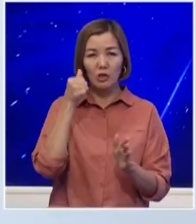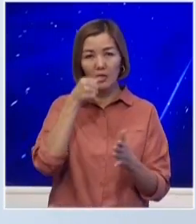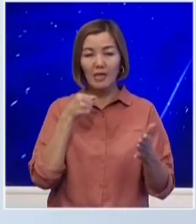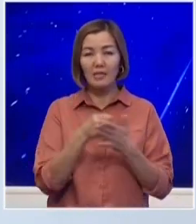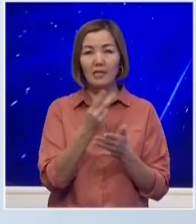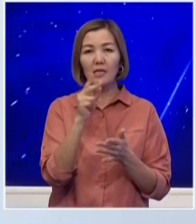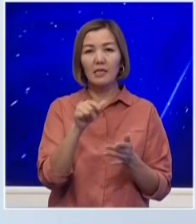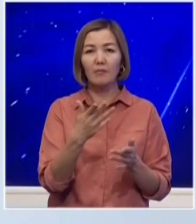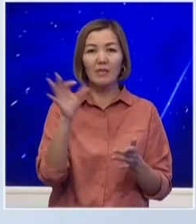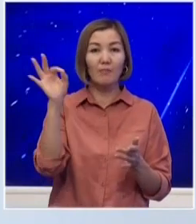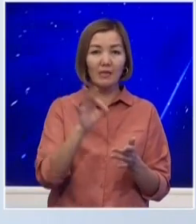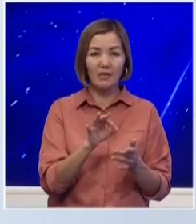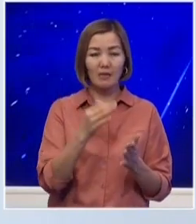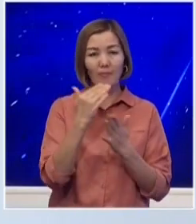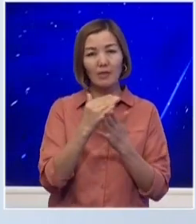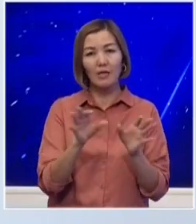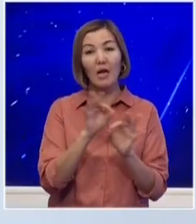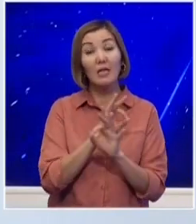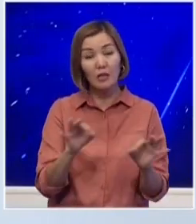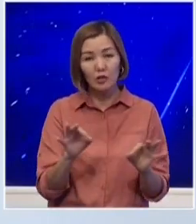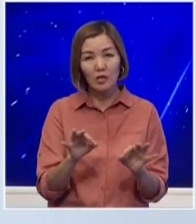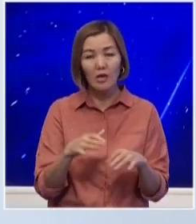2,5%. Бұл өте жақсы бағдарлама халыққа.